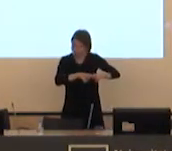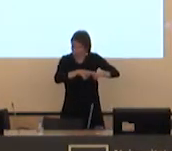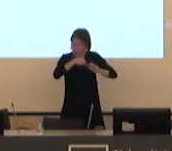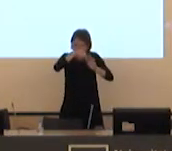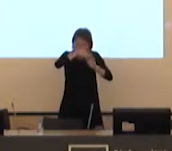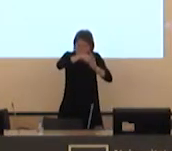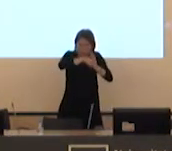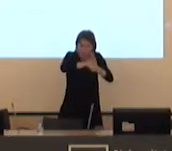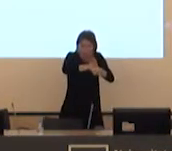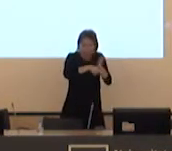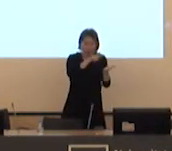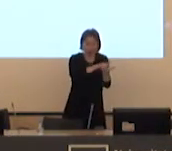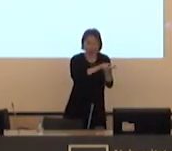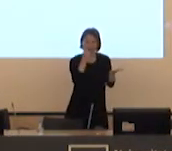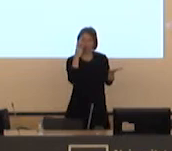docent,